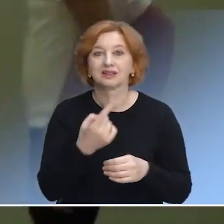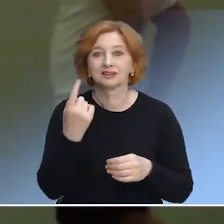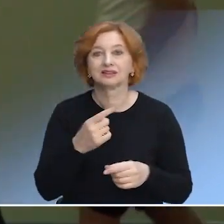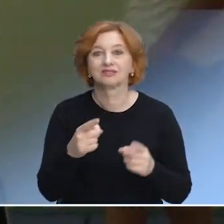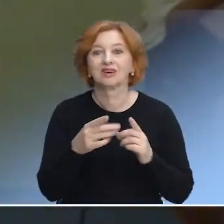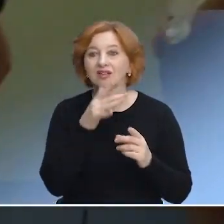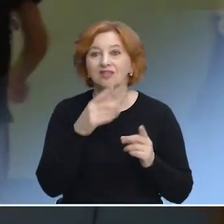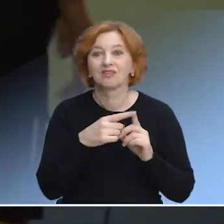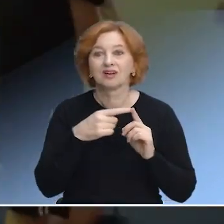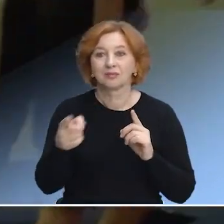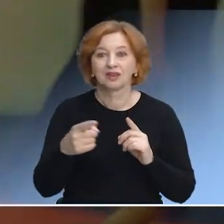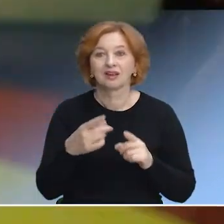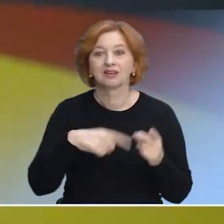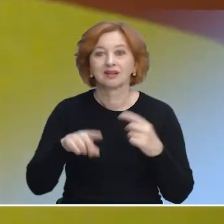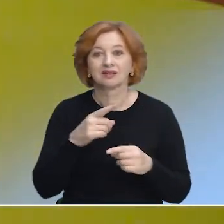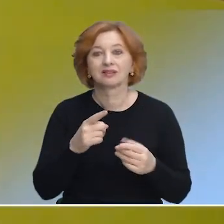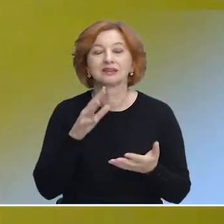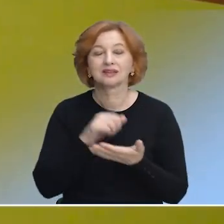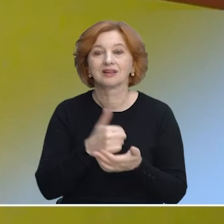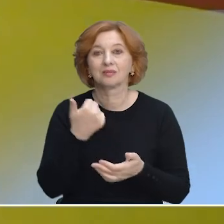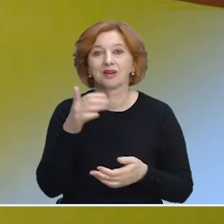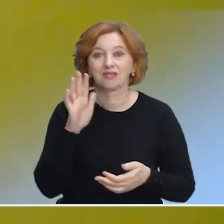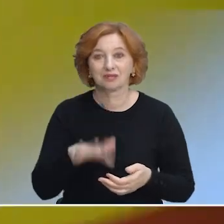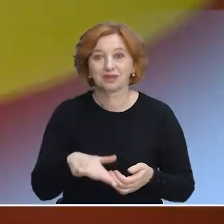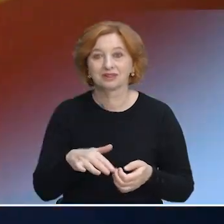в команде на первенстве области занял 1-е место.